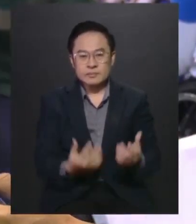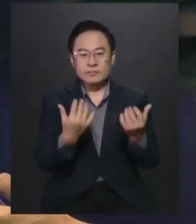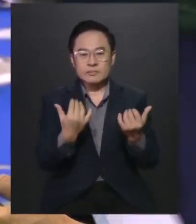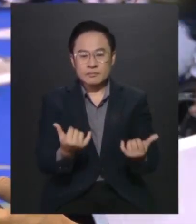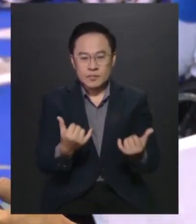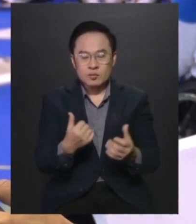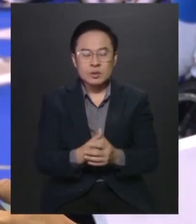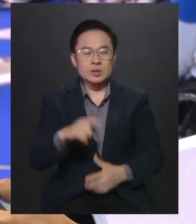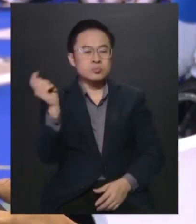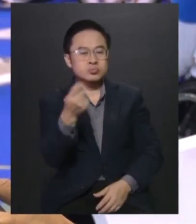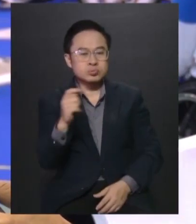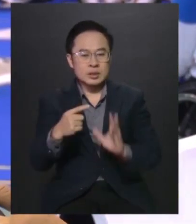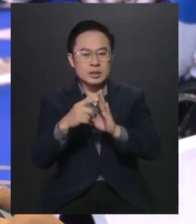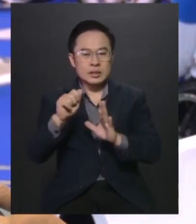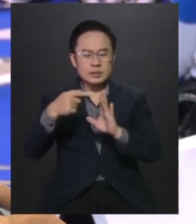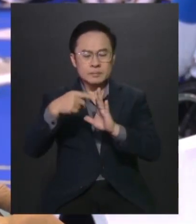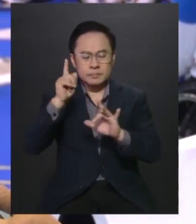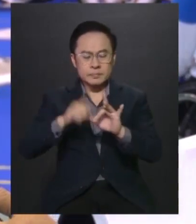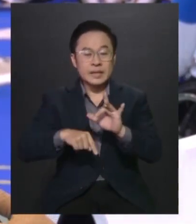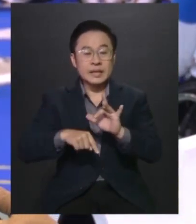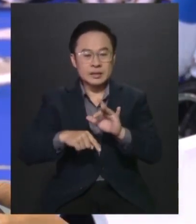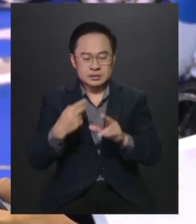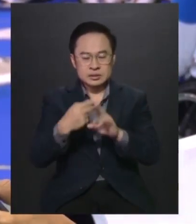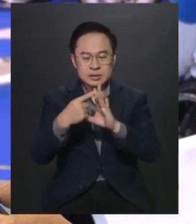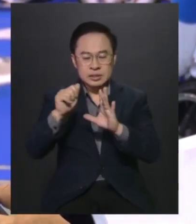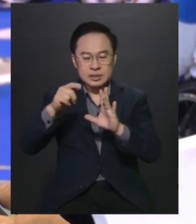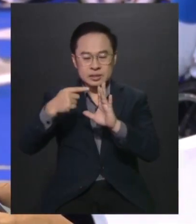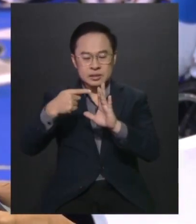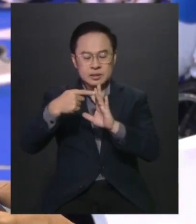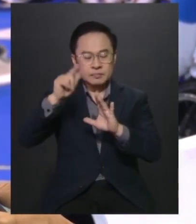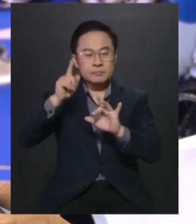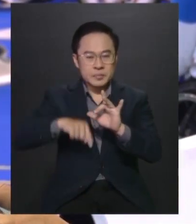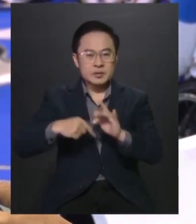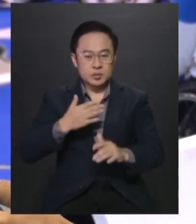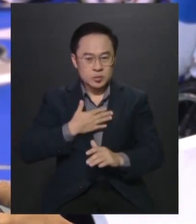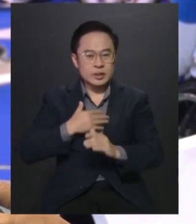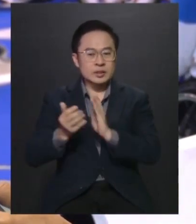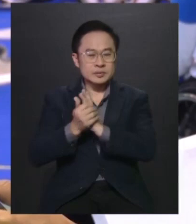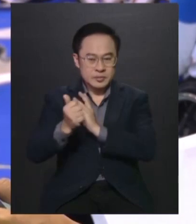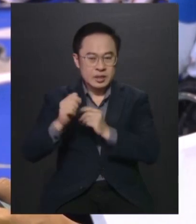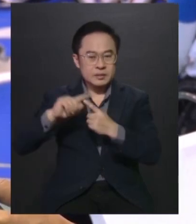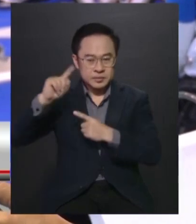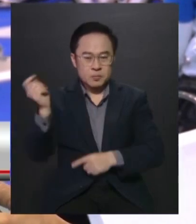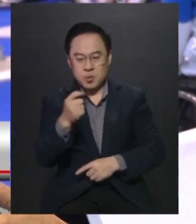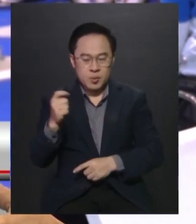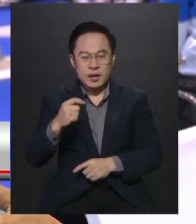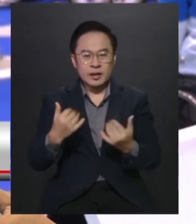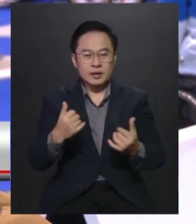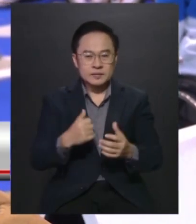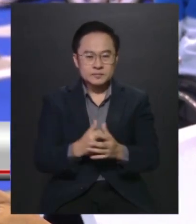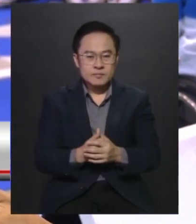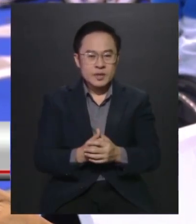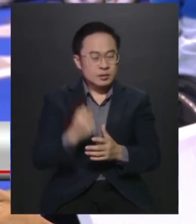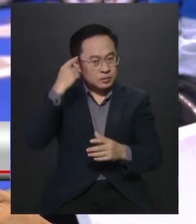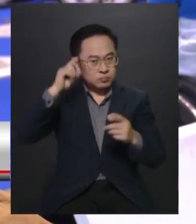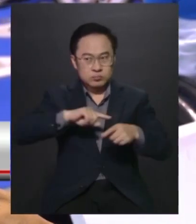วันนี้แข่งดาบเอเป้นะคะดาบเอเป้เป็นดาบที่แววถนัดมากที่สุดเงี้ยค่ะจริงๆแล้วตอนแรกอะกะว่าเราจะน่าจะไม่เจอจีนแต่ต้องเ